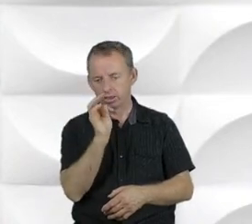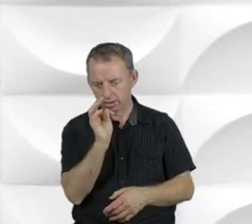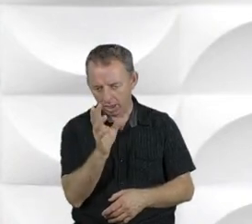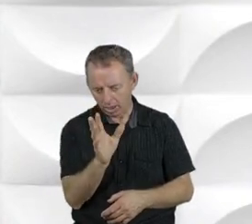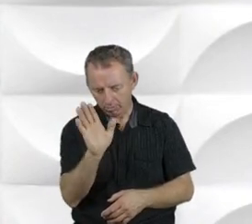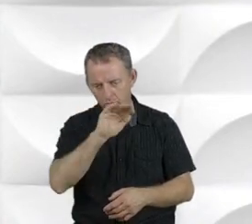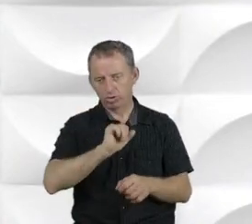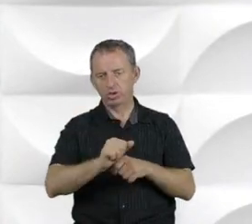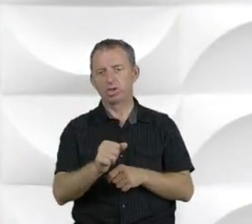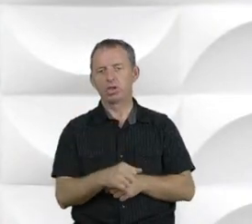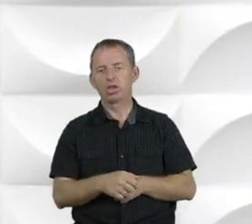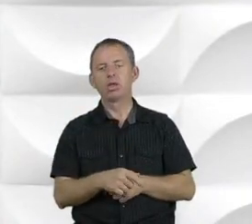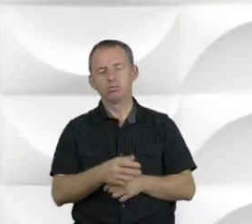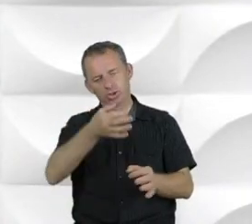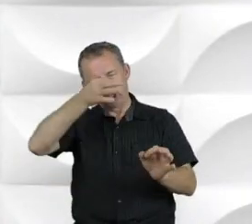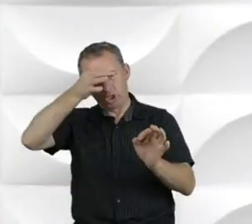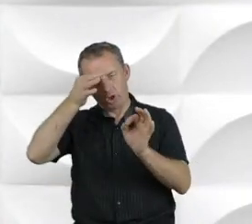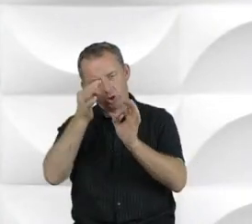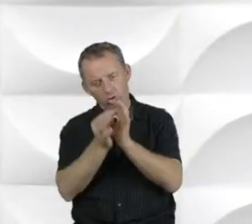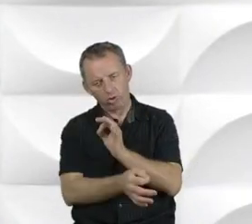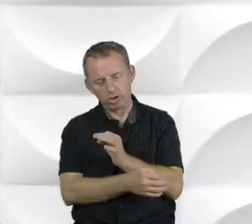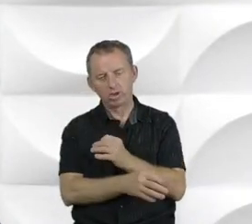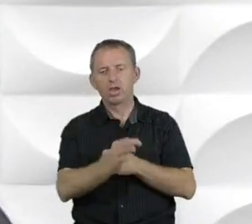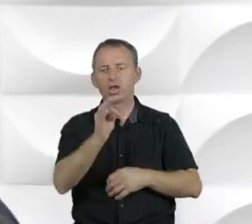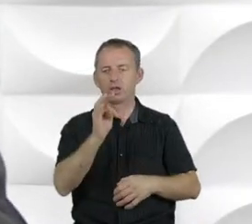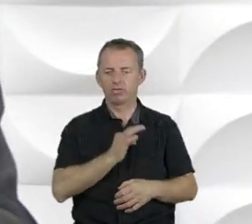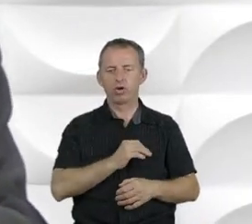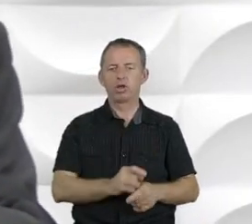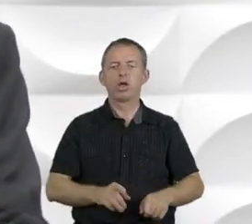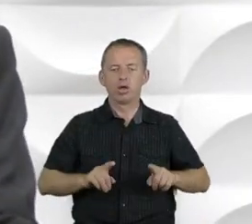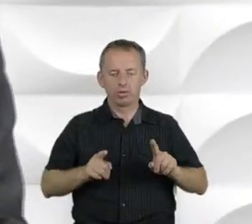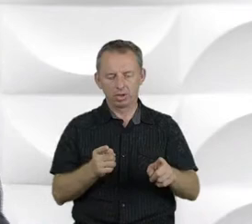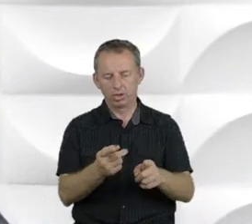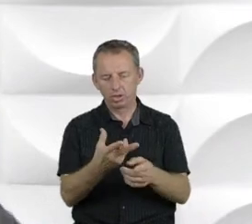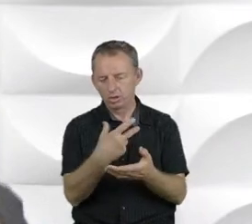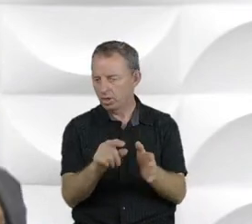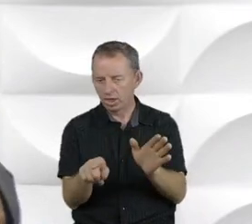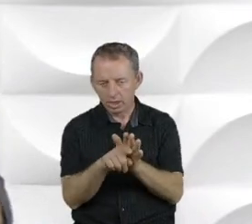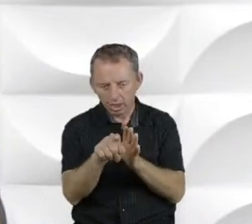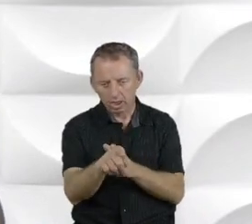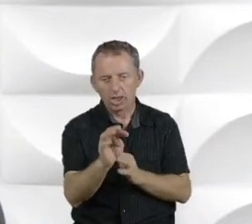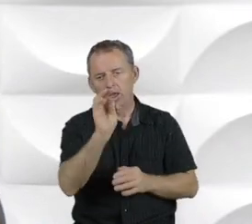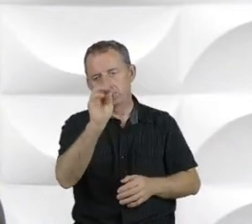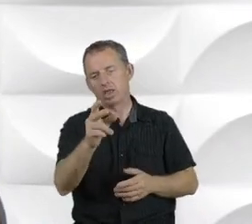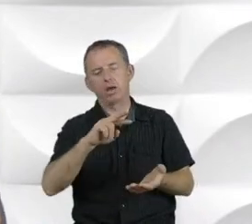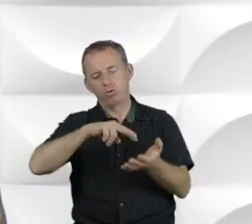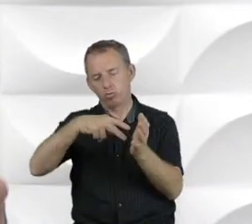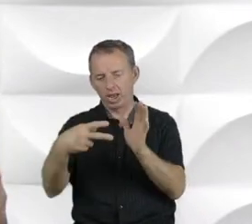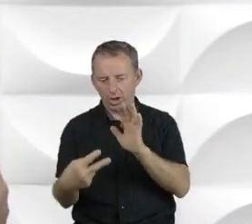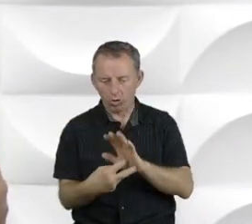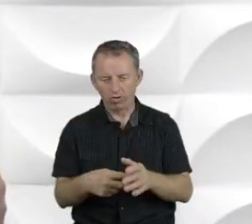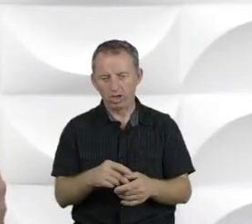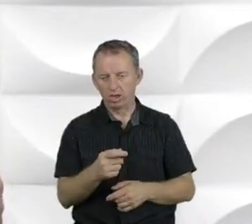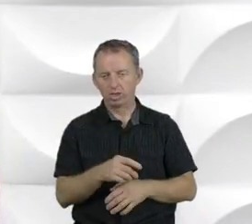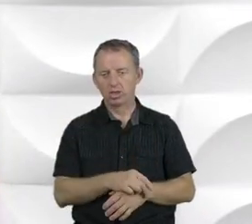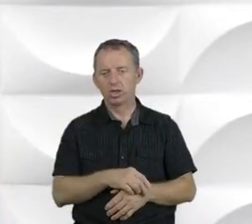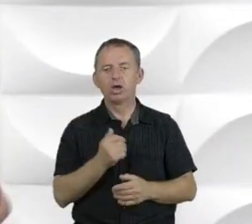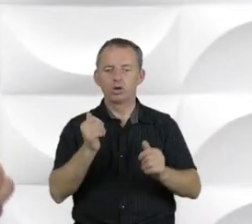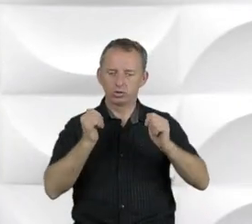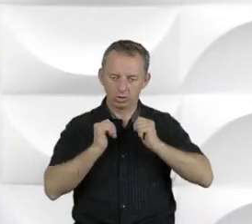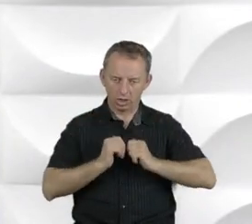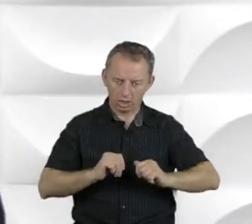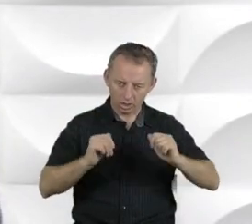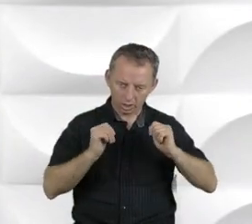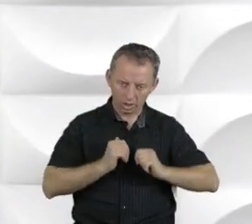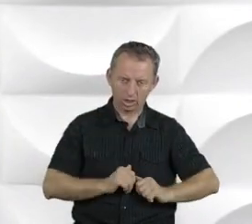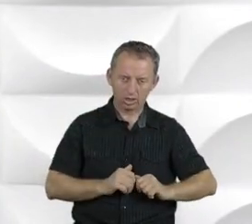jest precyzyjny w swoim działaniu. Nie dlatego, że sobie tak umyślił, tylko czeka